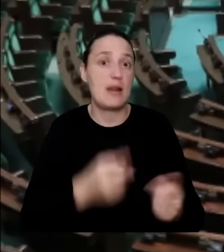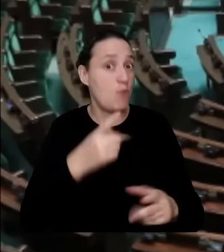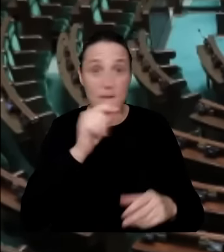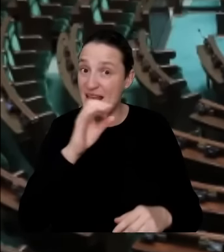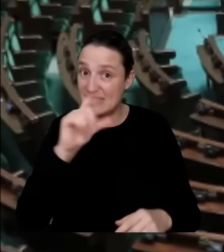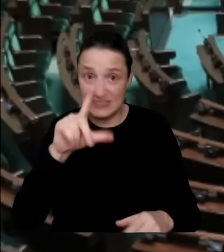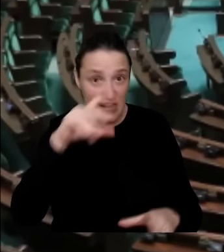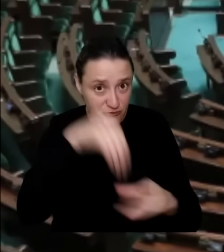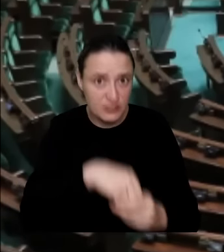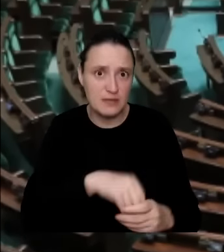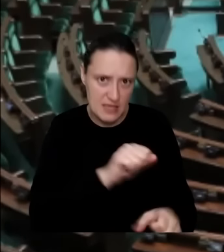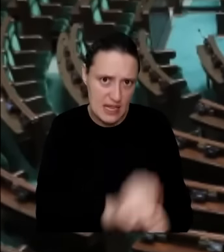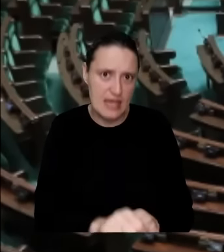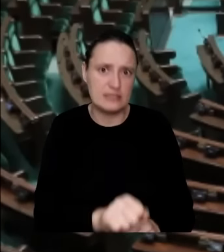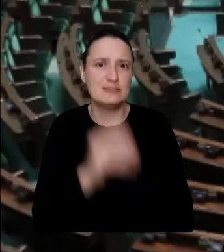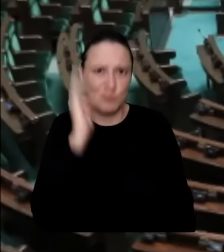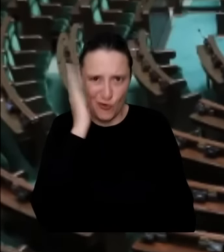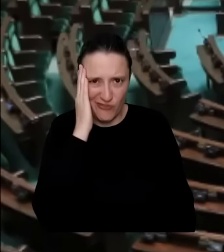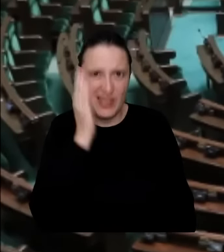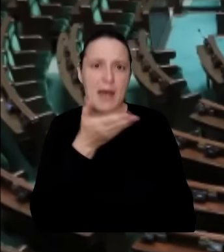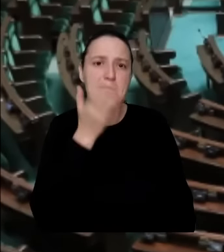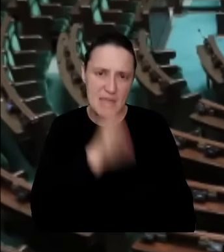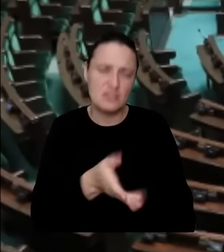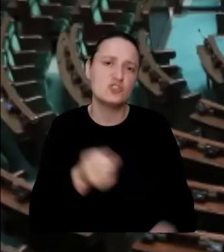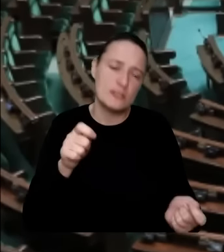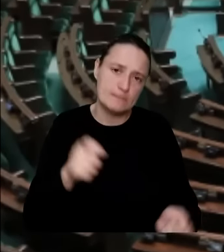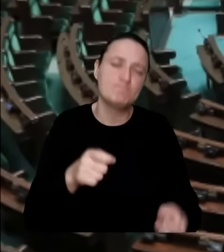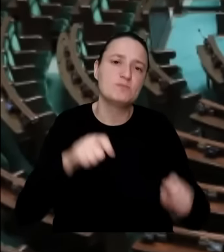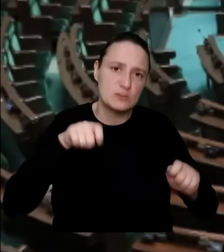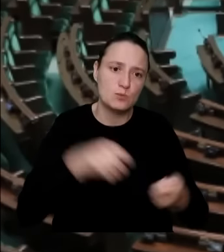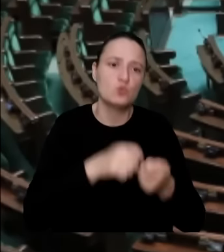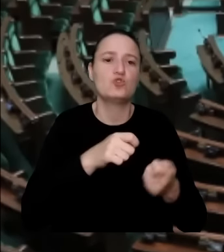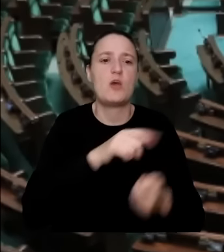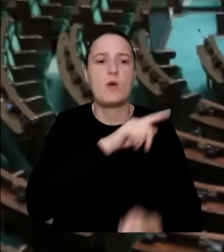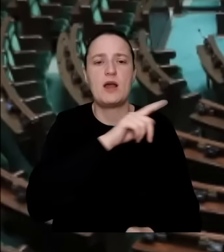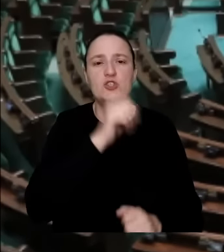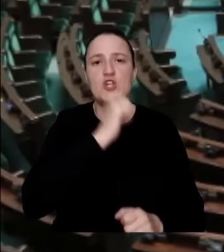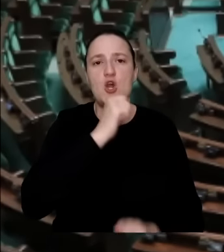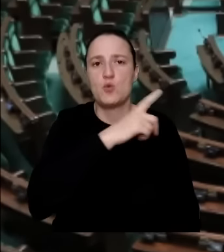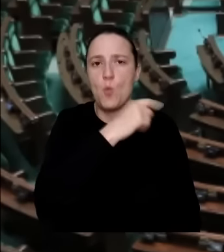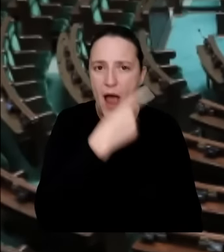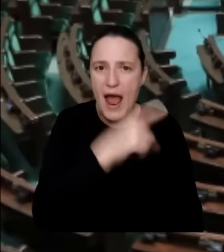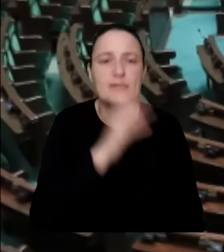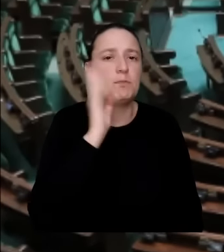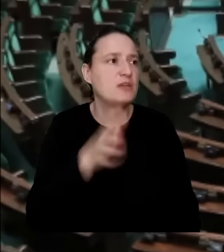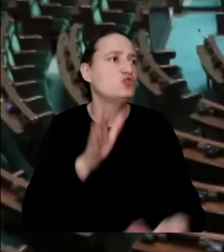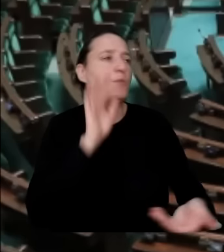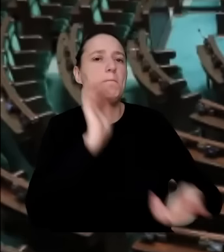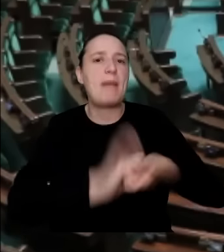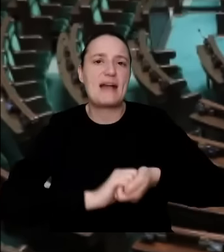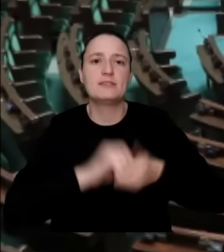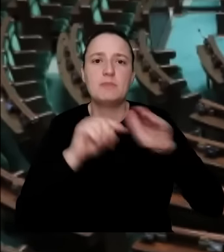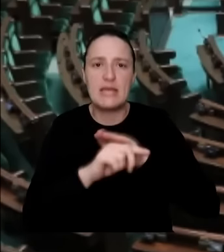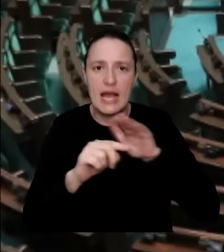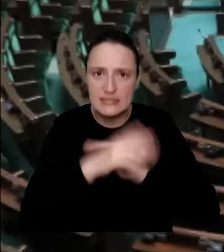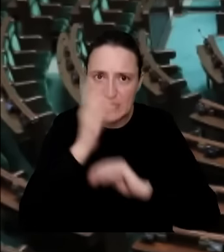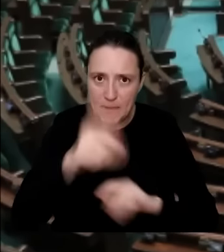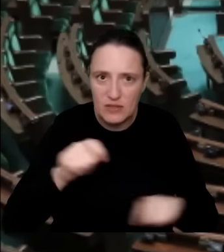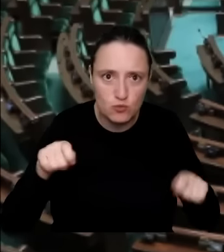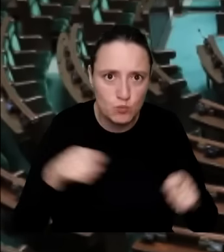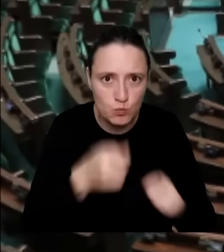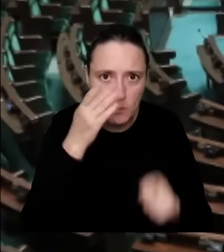li jak pani wie Ona będzie forsował zielony ład w tempie ekspresyjnym będzie forsował pakt migracyjny i zmiany traktatowe dlatego